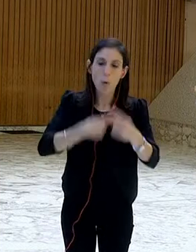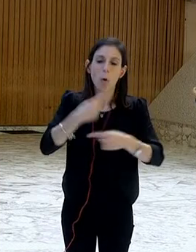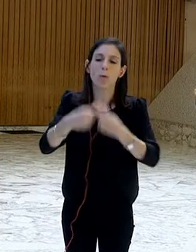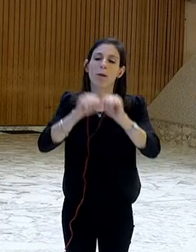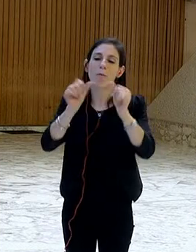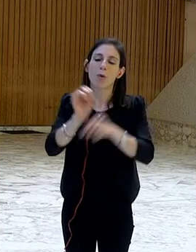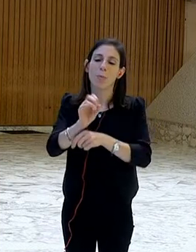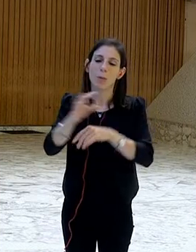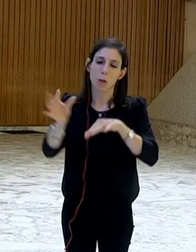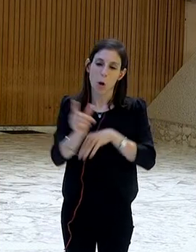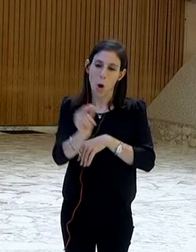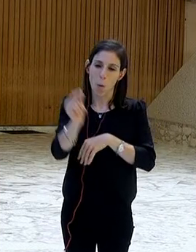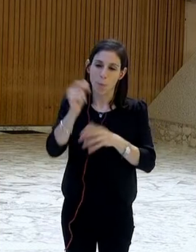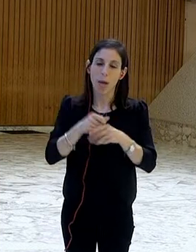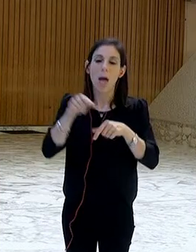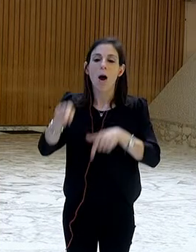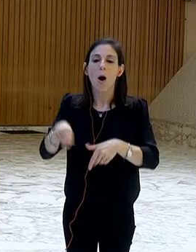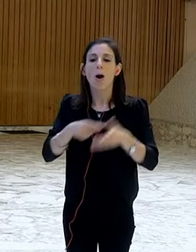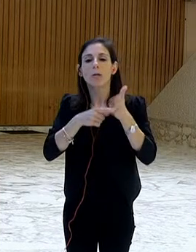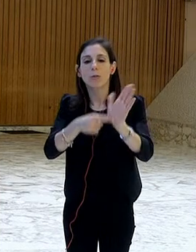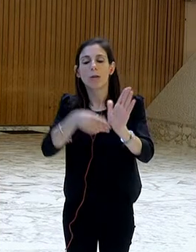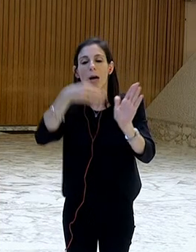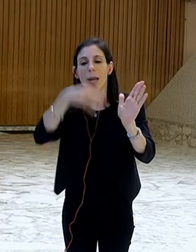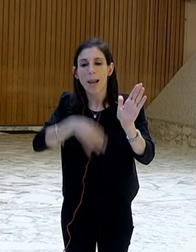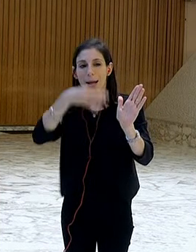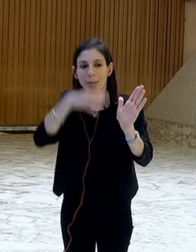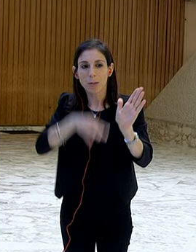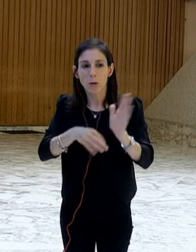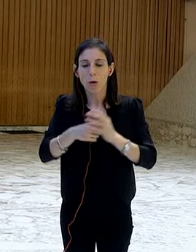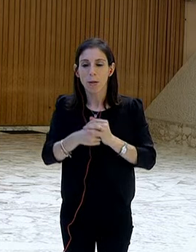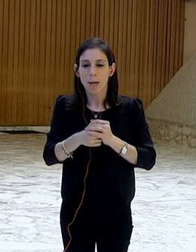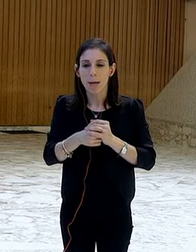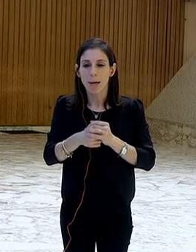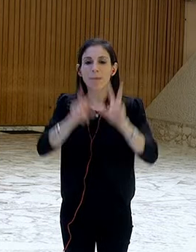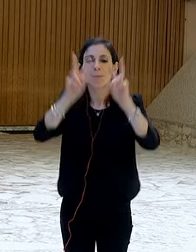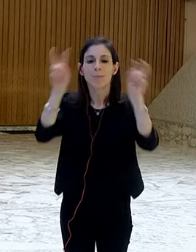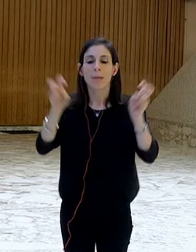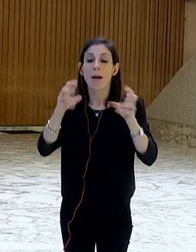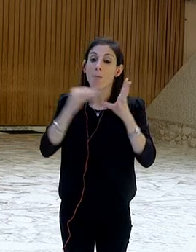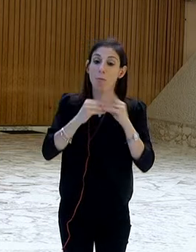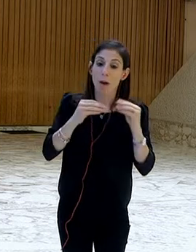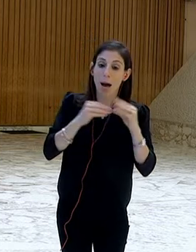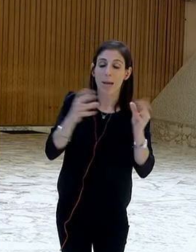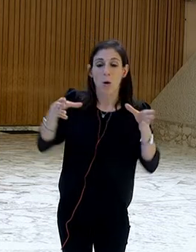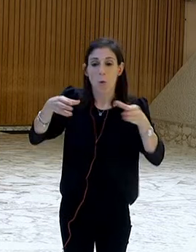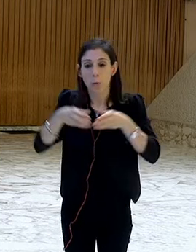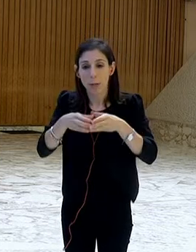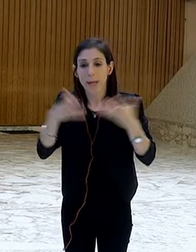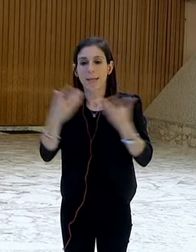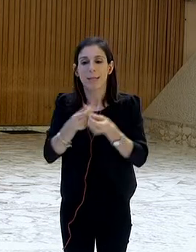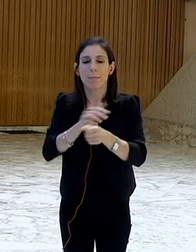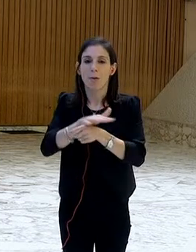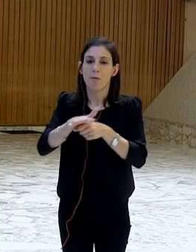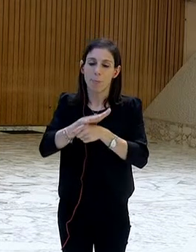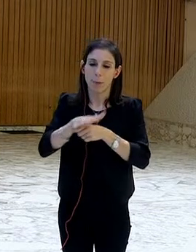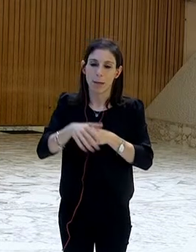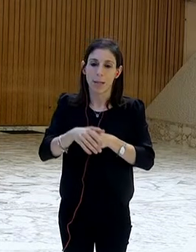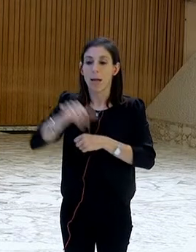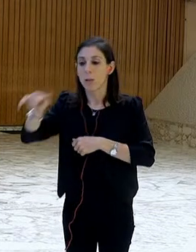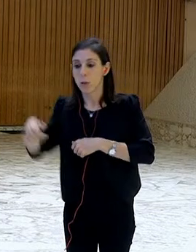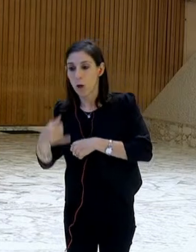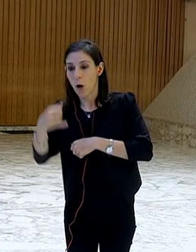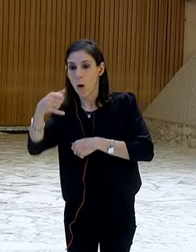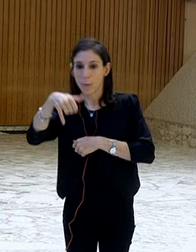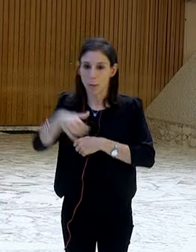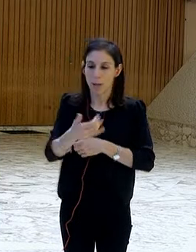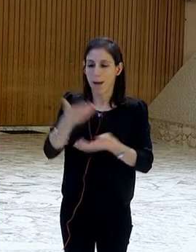Oggi ci presentano una relazione sul fare comunità tra le famiglie. Jérôme, Jeannette,